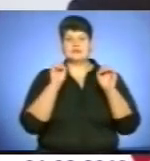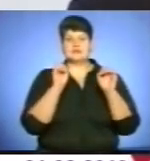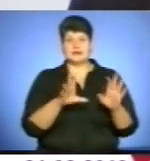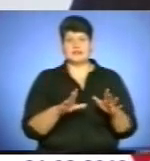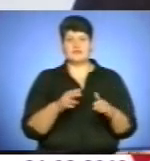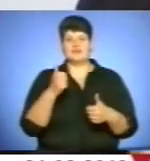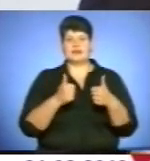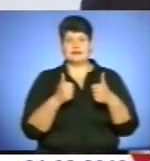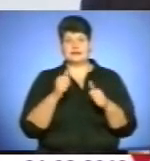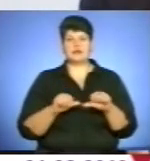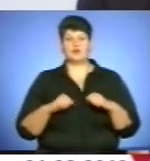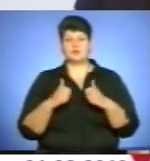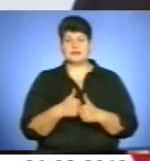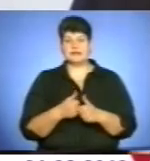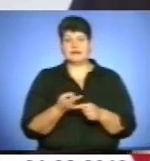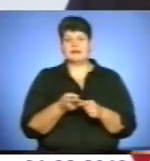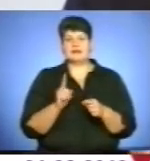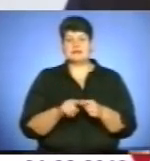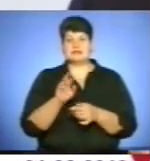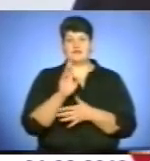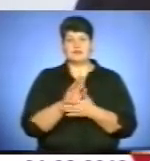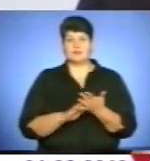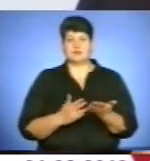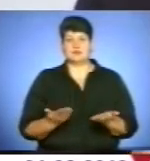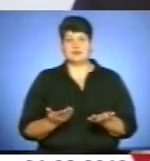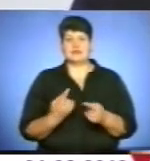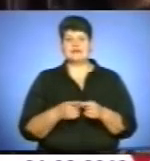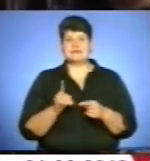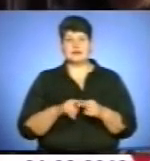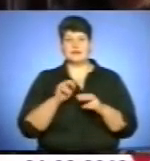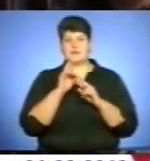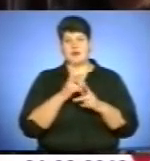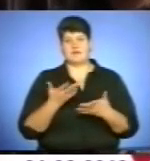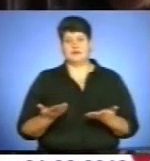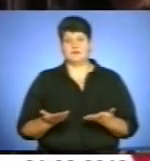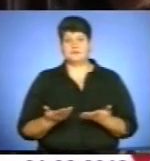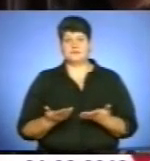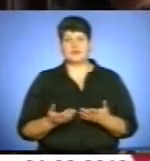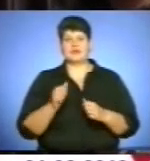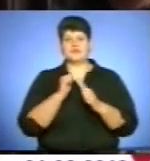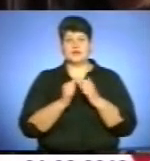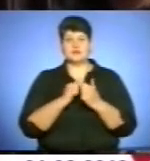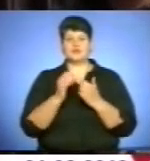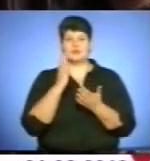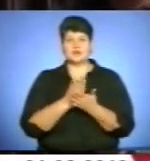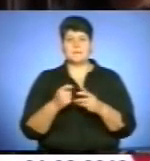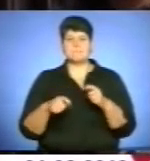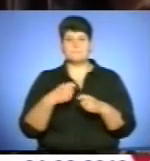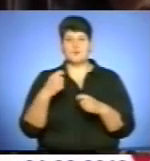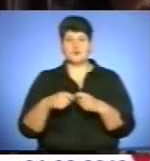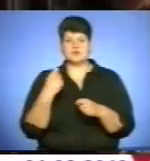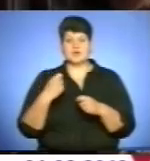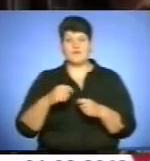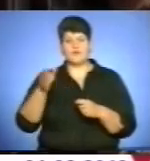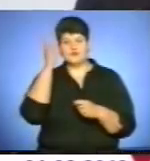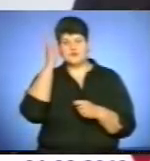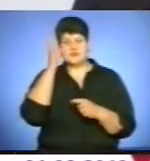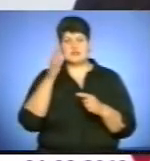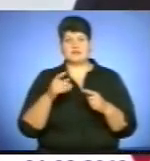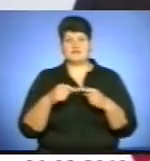комітету, то вибачайте, будь ласка, це ми інкримінуємо, що це спотворення тендеру. Частими є такі порушення в освітній сфері при оголошенні